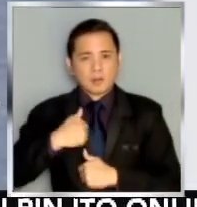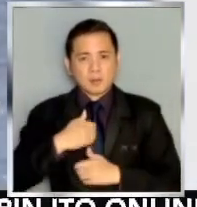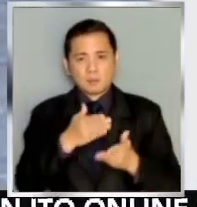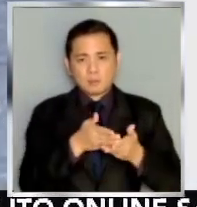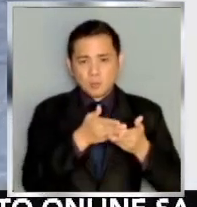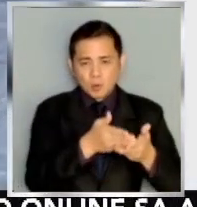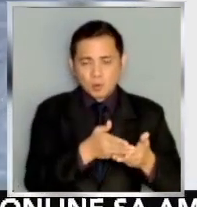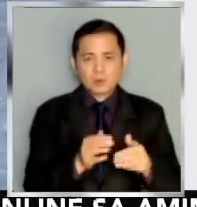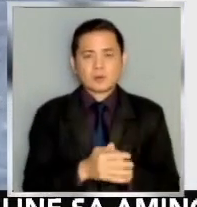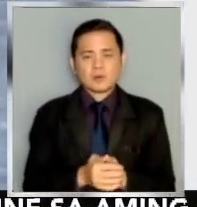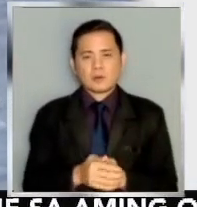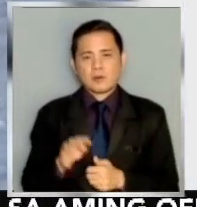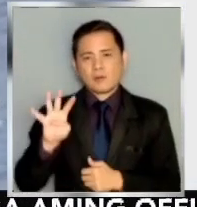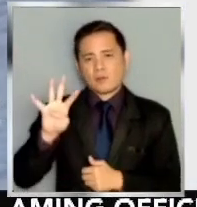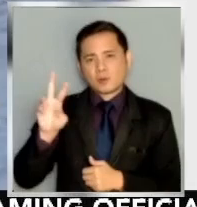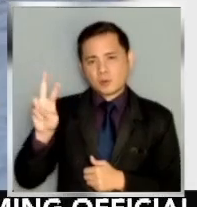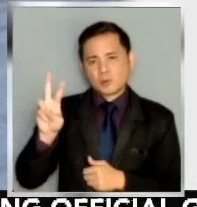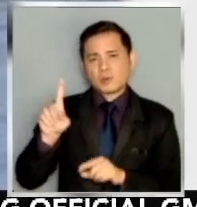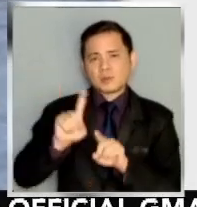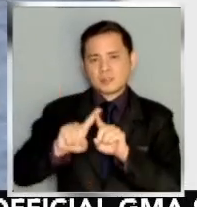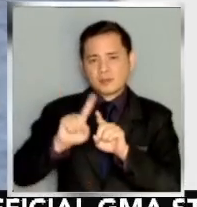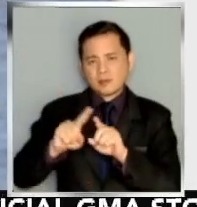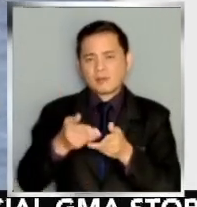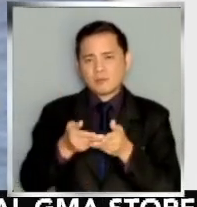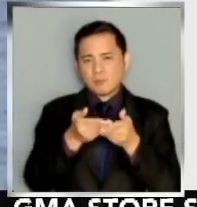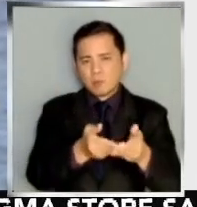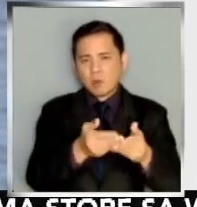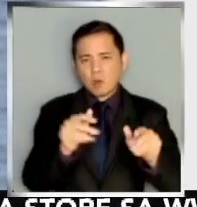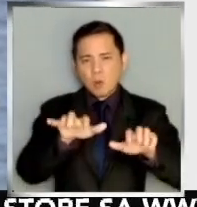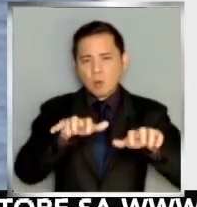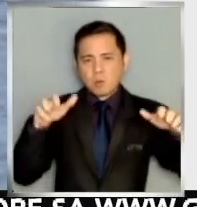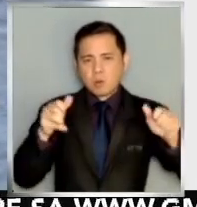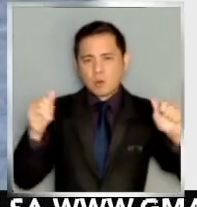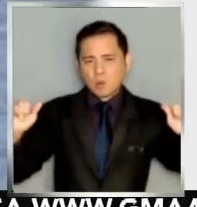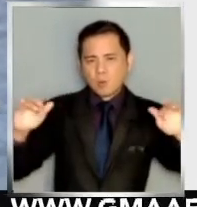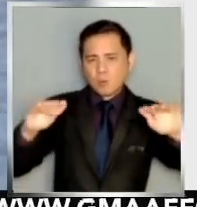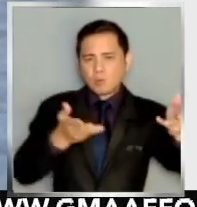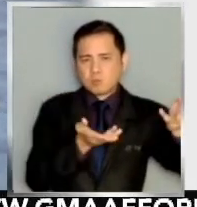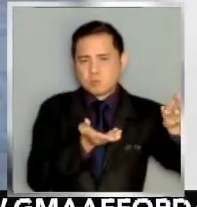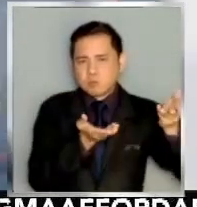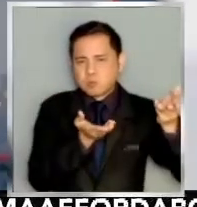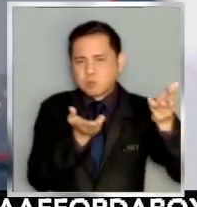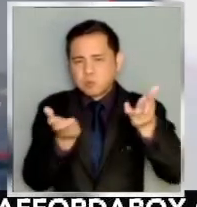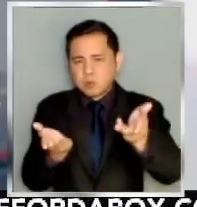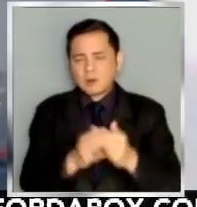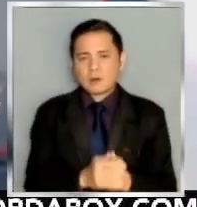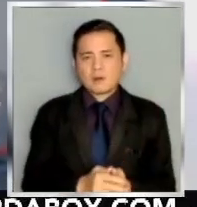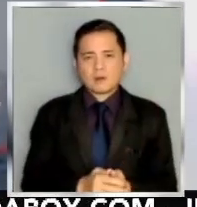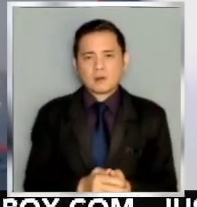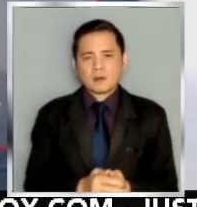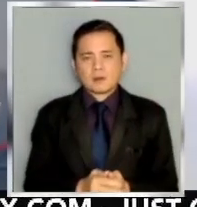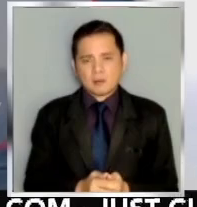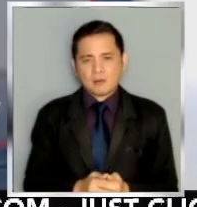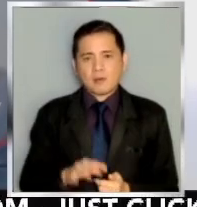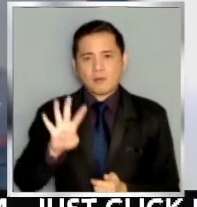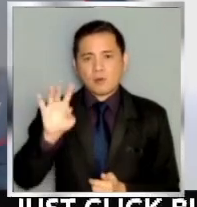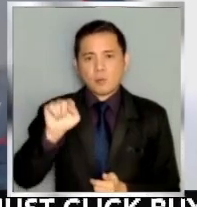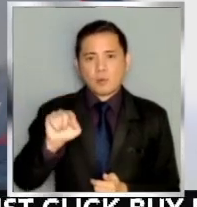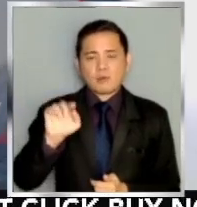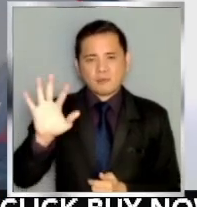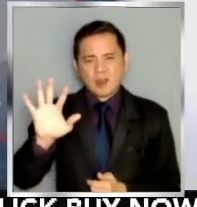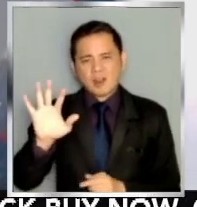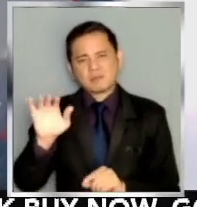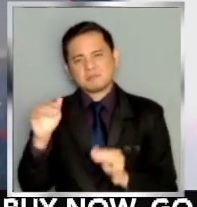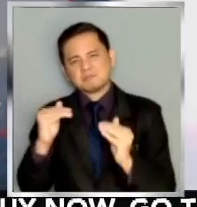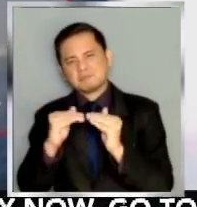42 hinihinalang Chinese Maritime Militia vessels. Nasa 4.5 hanggang 8 nautical miles daw ang layo ng mga barko